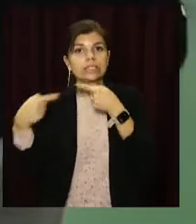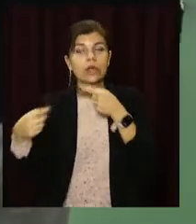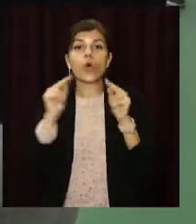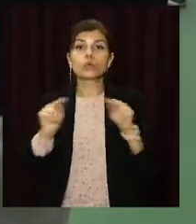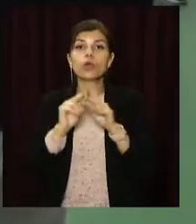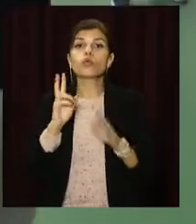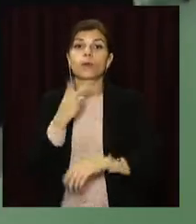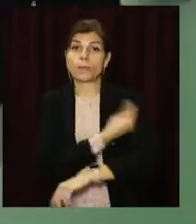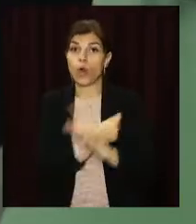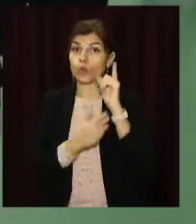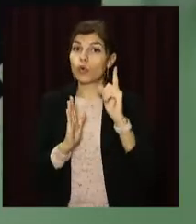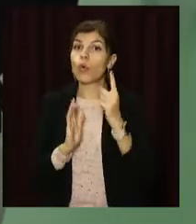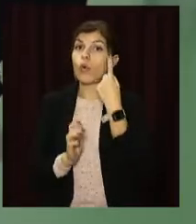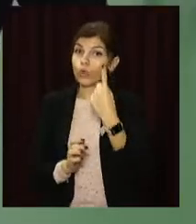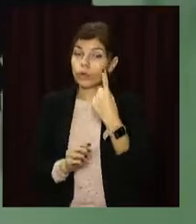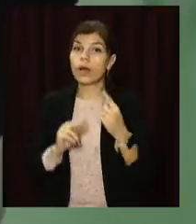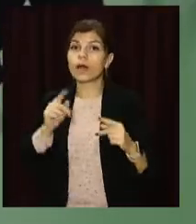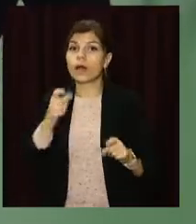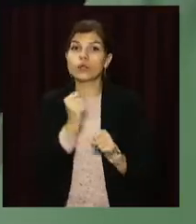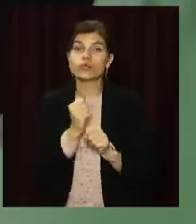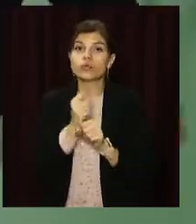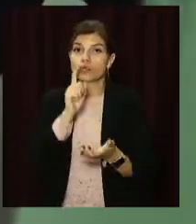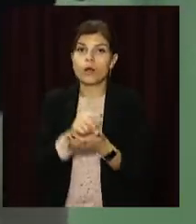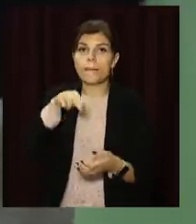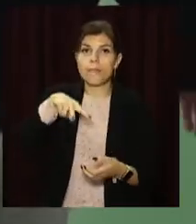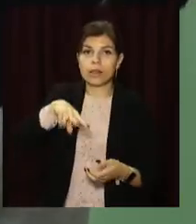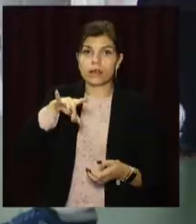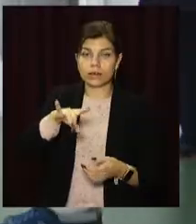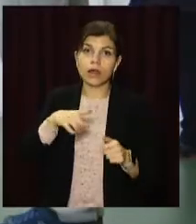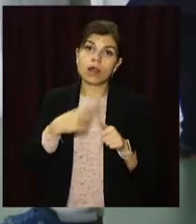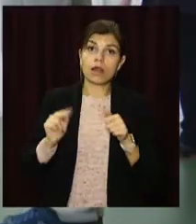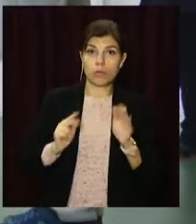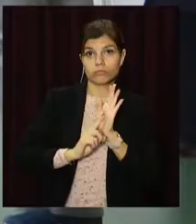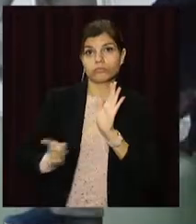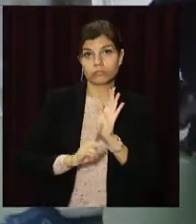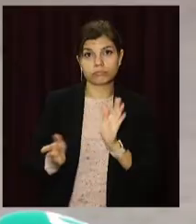отримали лише одну дозу вакцини, мають робити ПЛР-тест, аби ходити на роботу.